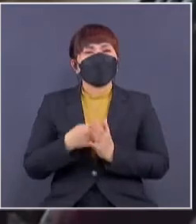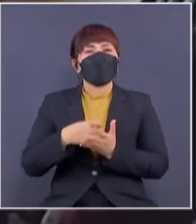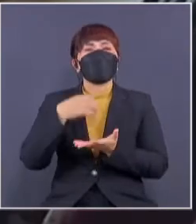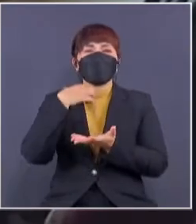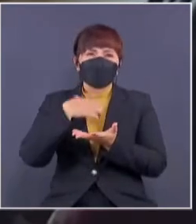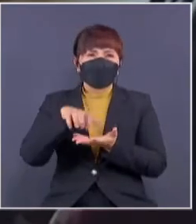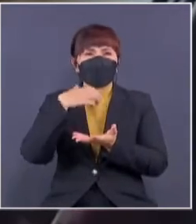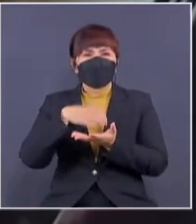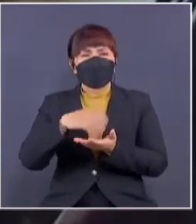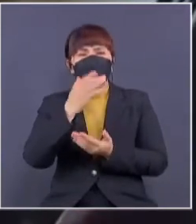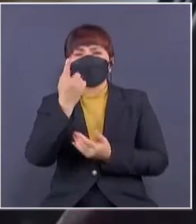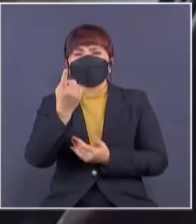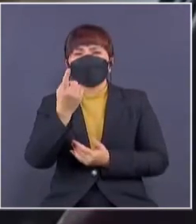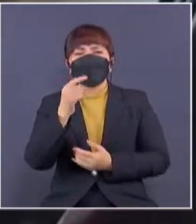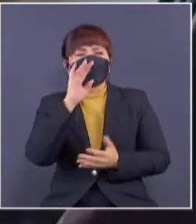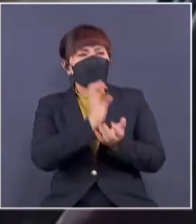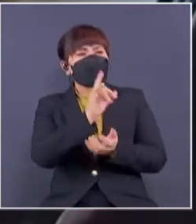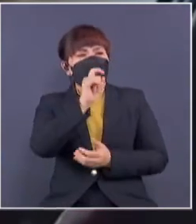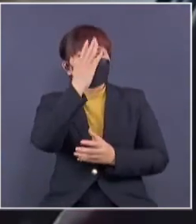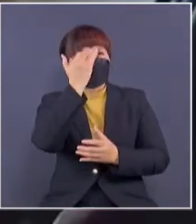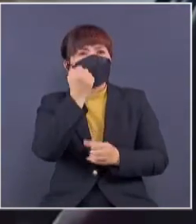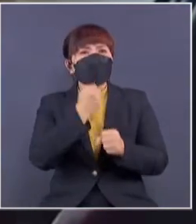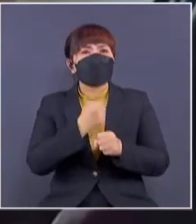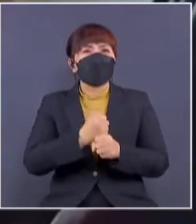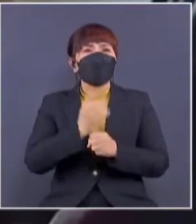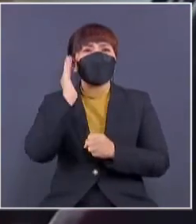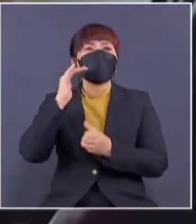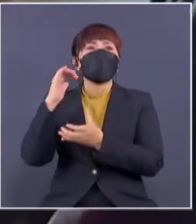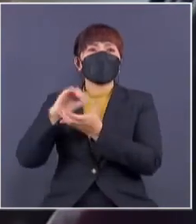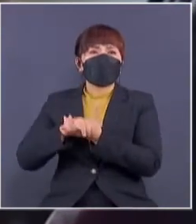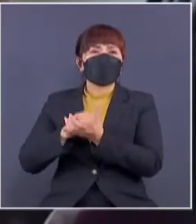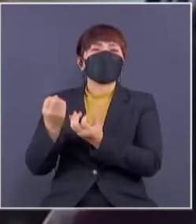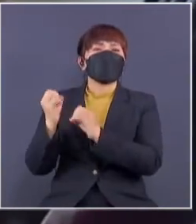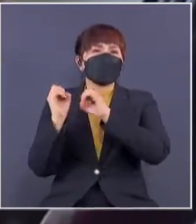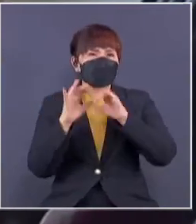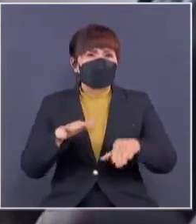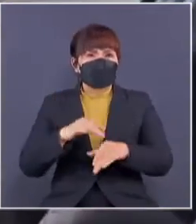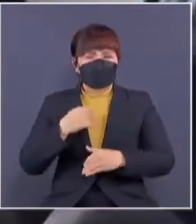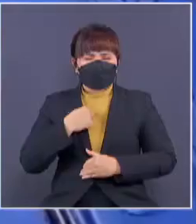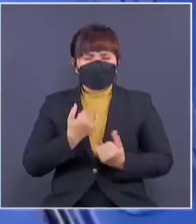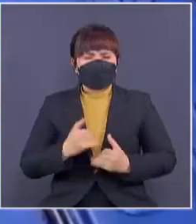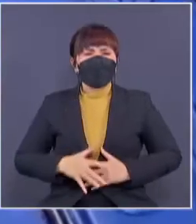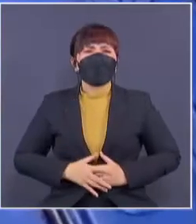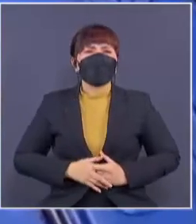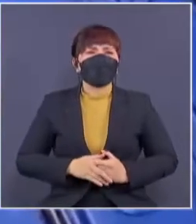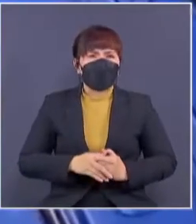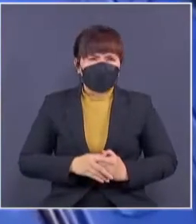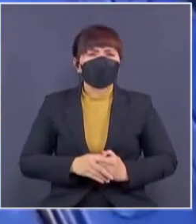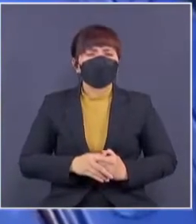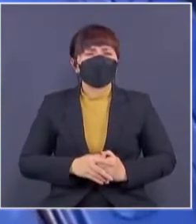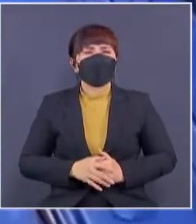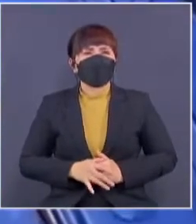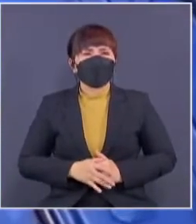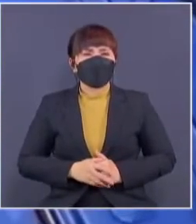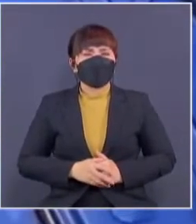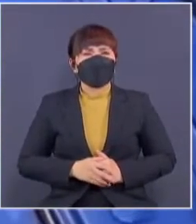อนที่ตำรวจถามว่าทำไปทำไมเขาบอกว่าถูกสามีทิ้งและตอนนี้เธอกำลังตั้งครรภ์อ่อน ๆ นะครับและจริงๆ